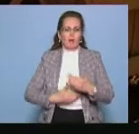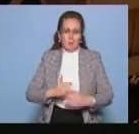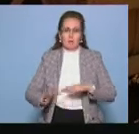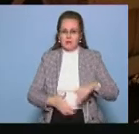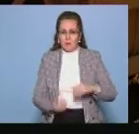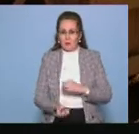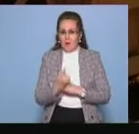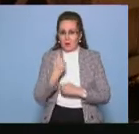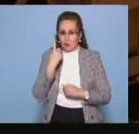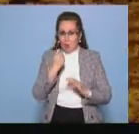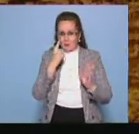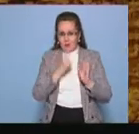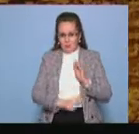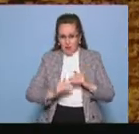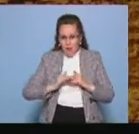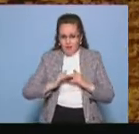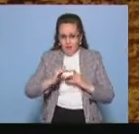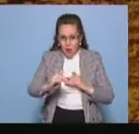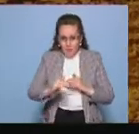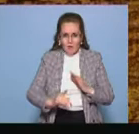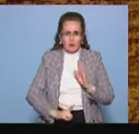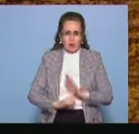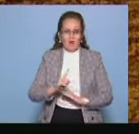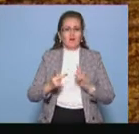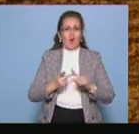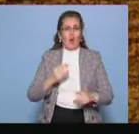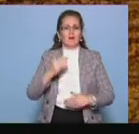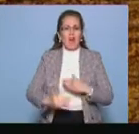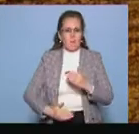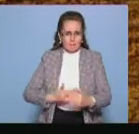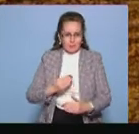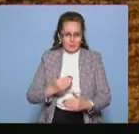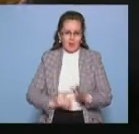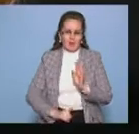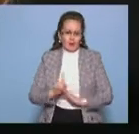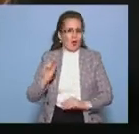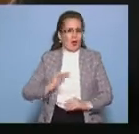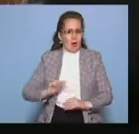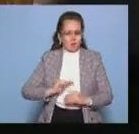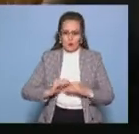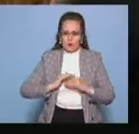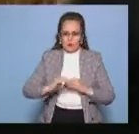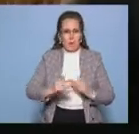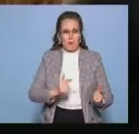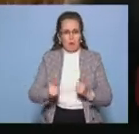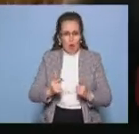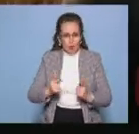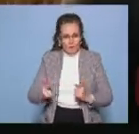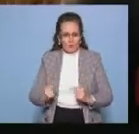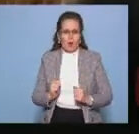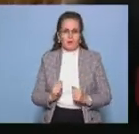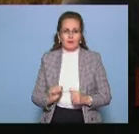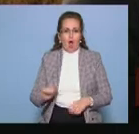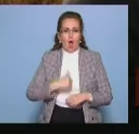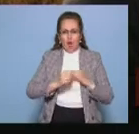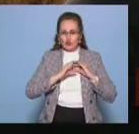первые 170 метров асфальта. Недавно стартовал второй этап. Начались работы по подготовке